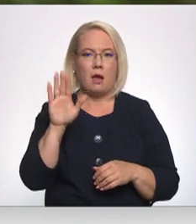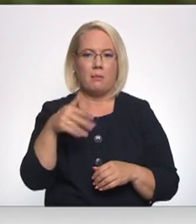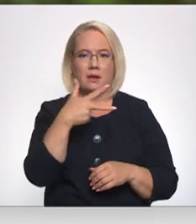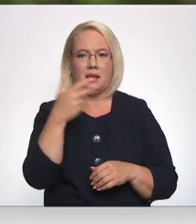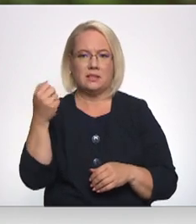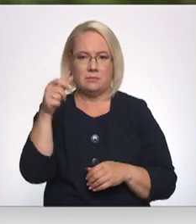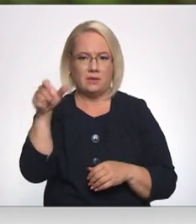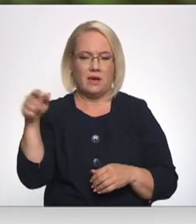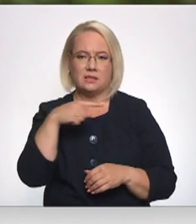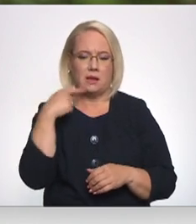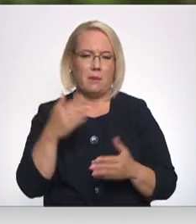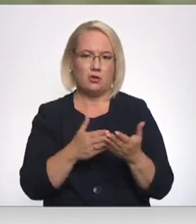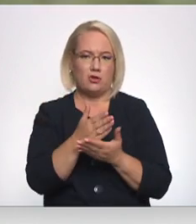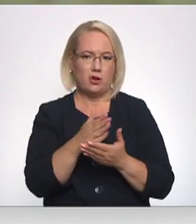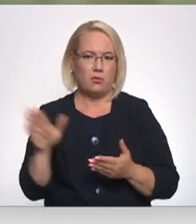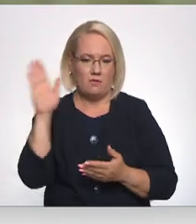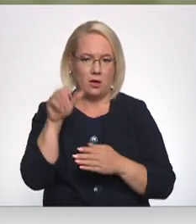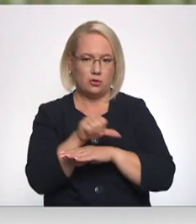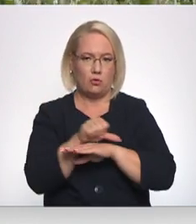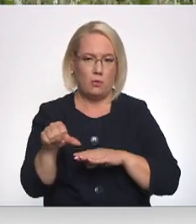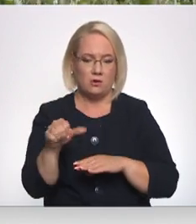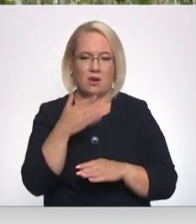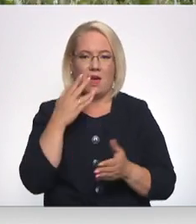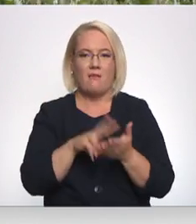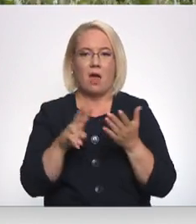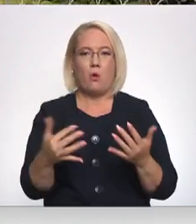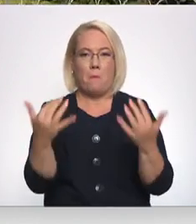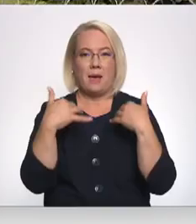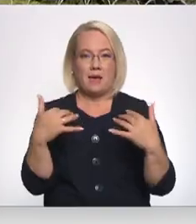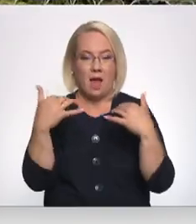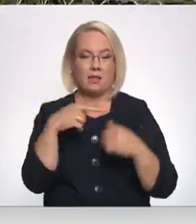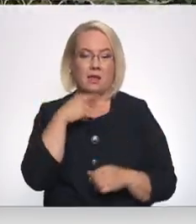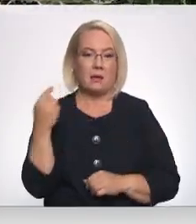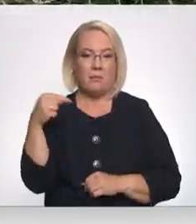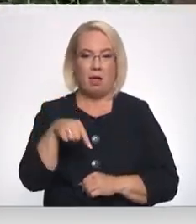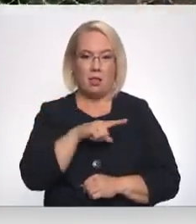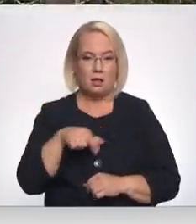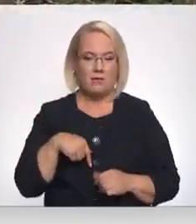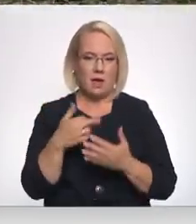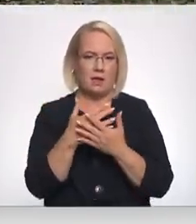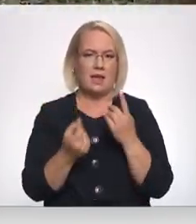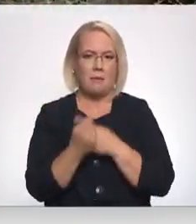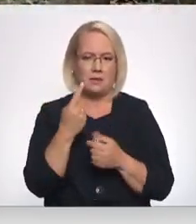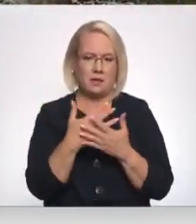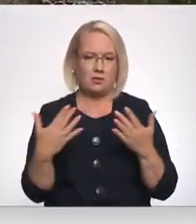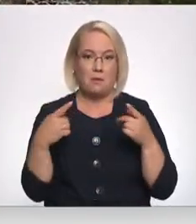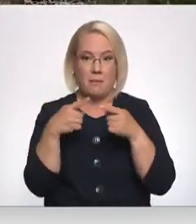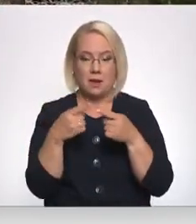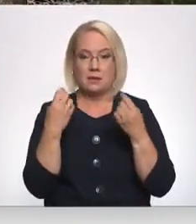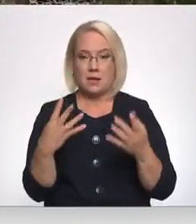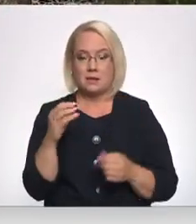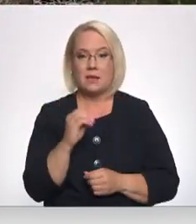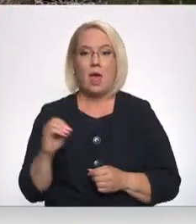mēģina nelikumīgi šķērsot valsts robežu. Nelegālo migrantu iemesli iekļūt Latvijā ir dažādi, taču mērķis ir skaidrs –